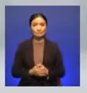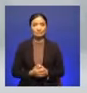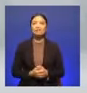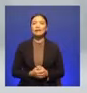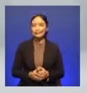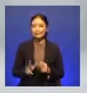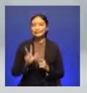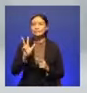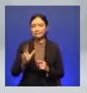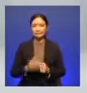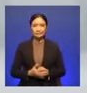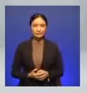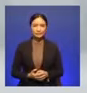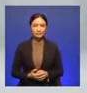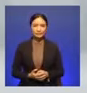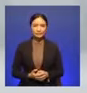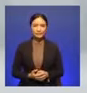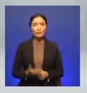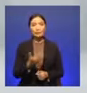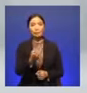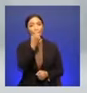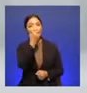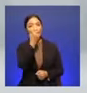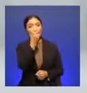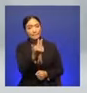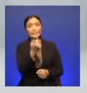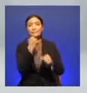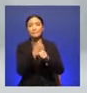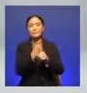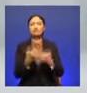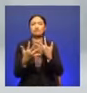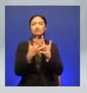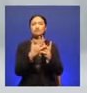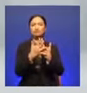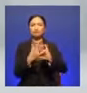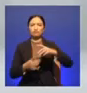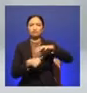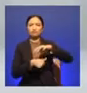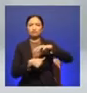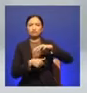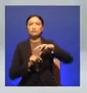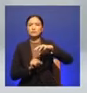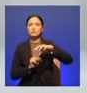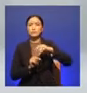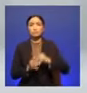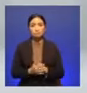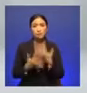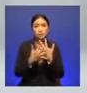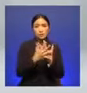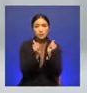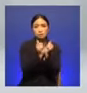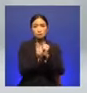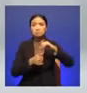ที่3เราก็จะพาไปสู่งานของผู้ต้องขังค่ะงานของผู้ต้องขังคนที่อยู่ในเรือนจ